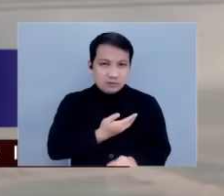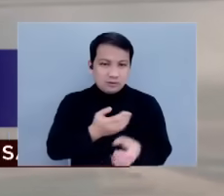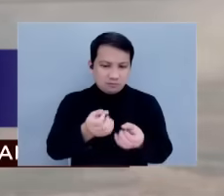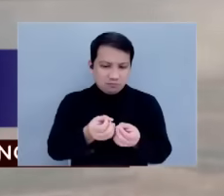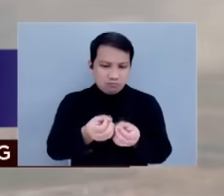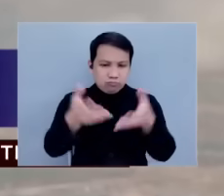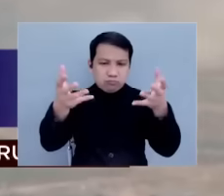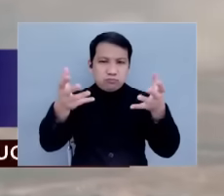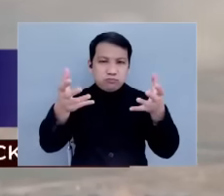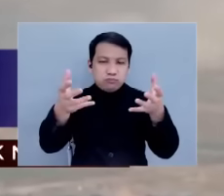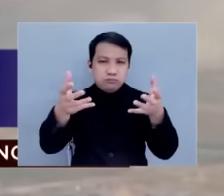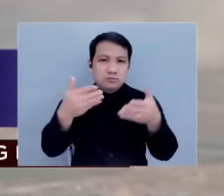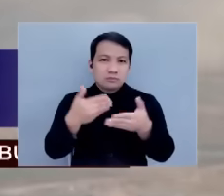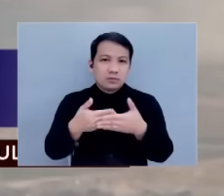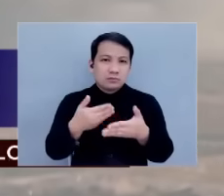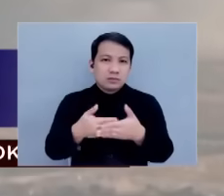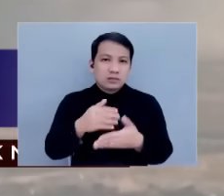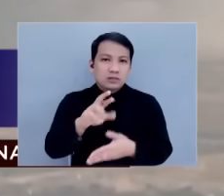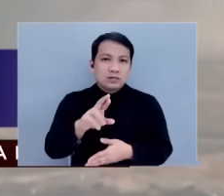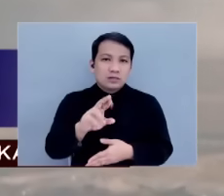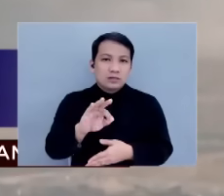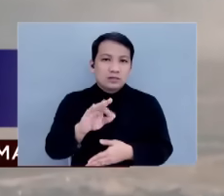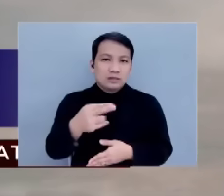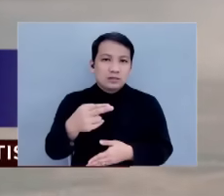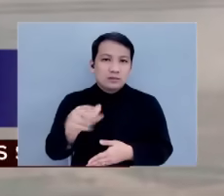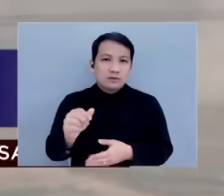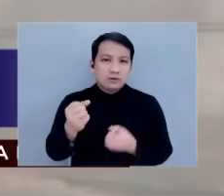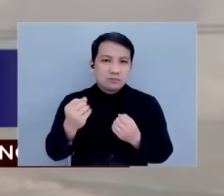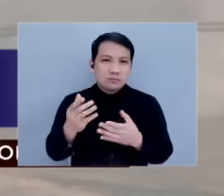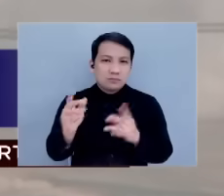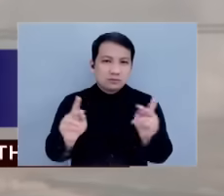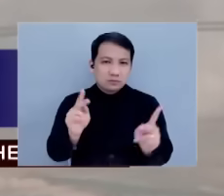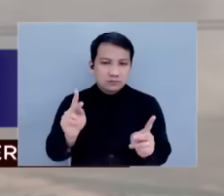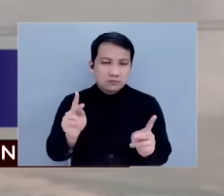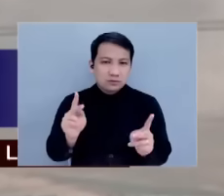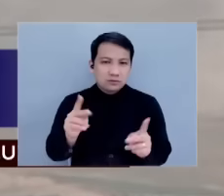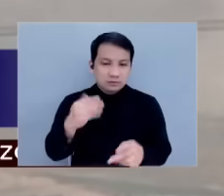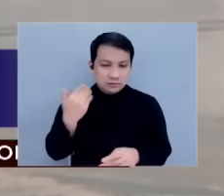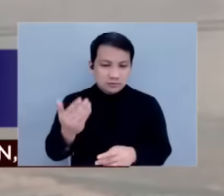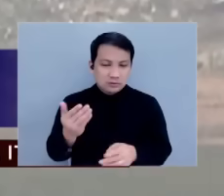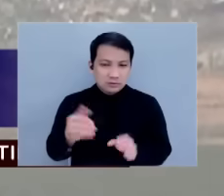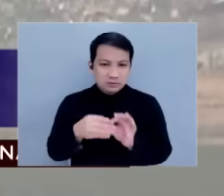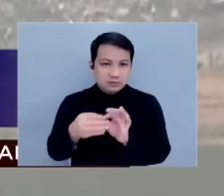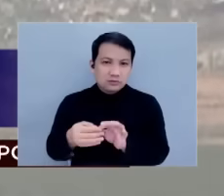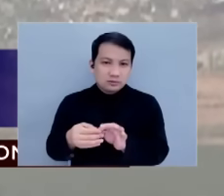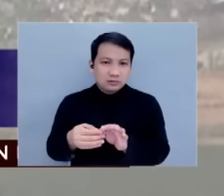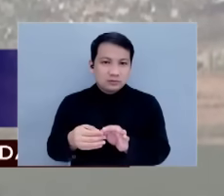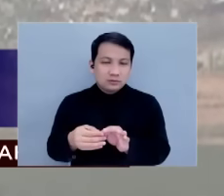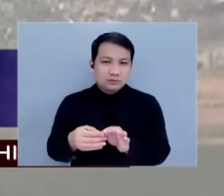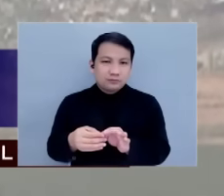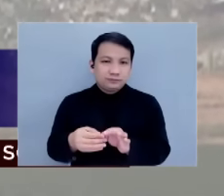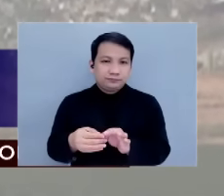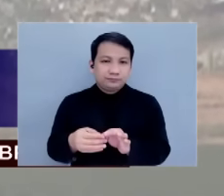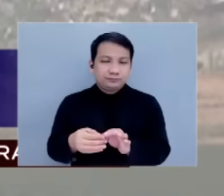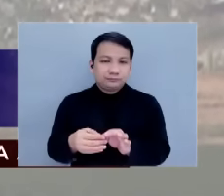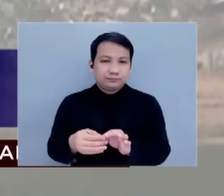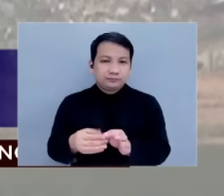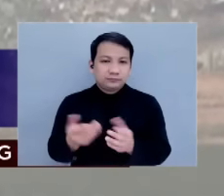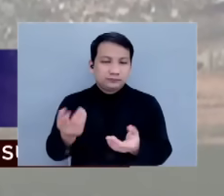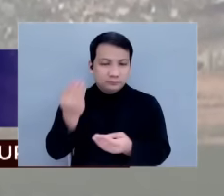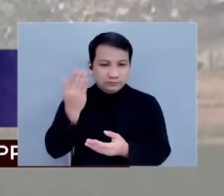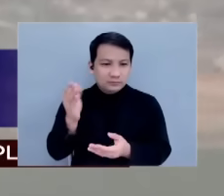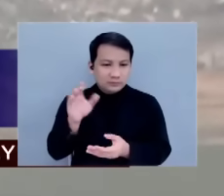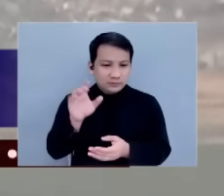tumatama malapit sa Rafah kung saan libo-libo ang tao. Pagkatapos ng airstrike, nagpupunta ang mga Palestinian sa lugar para hanapin ang